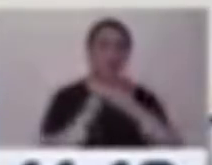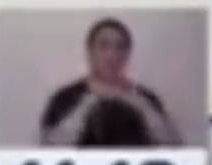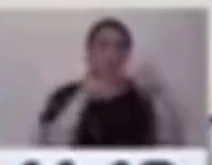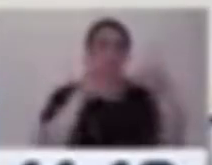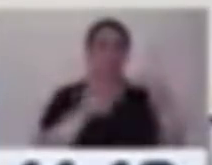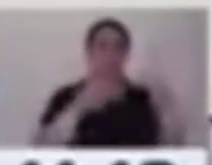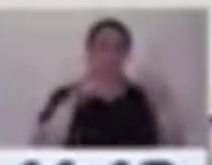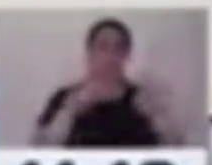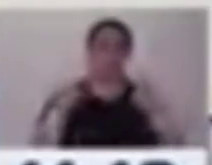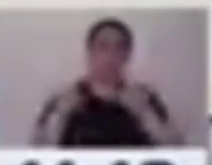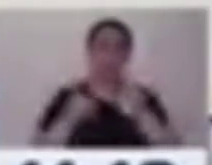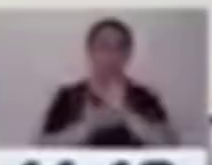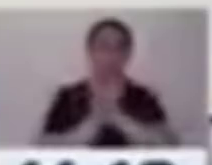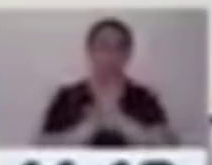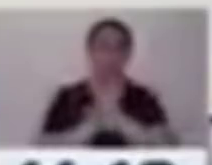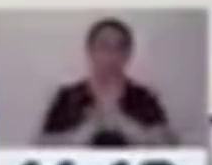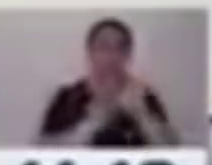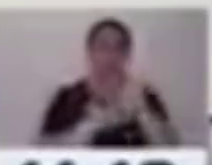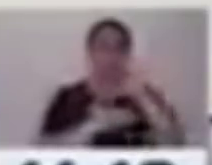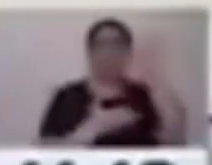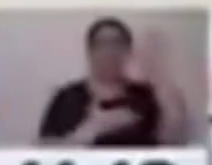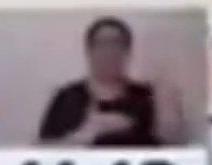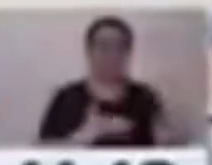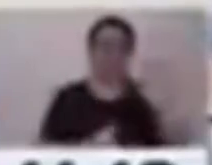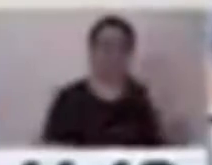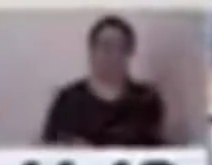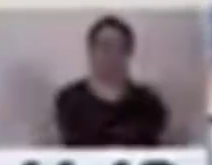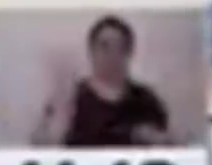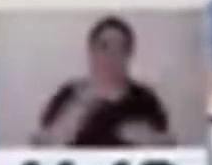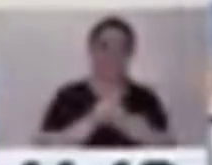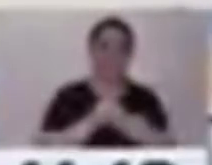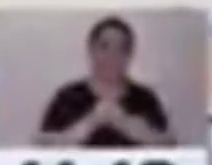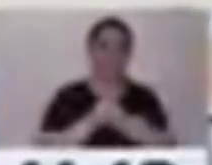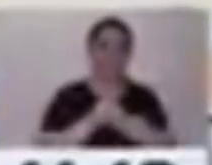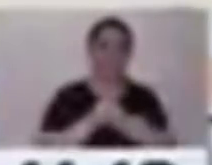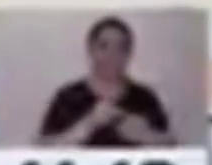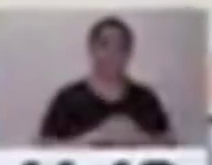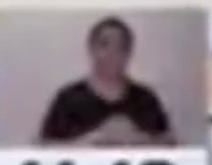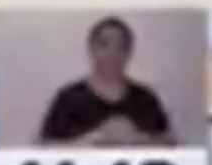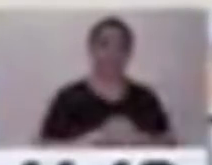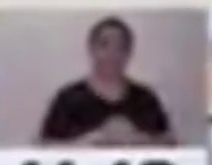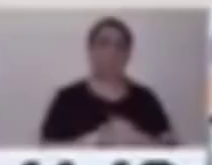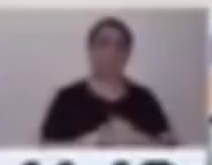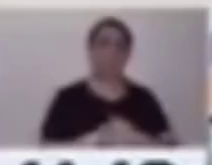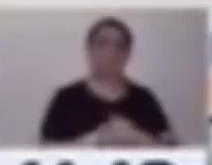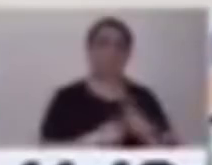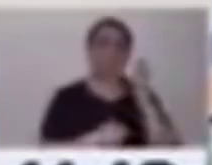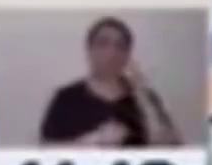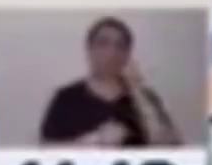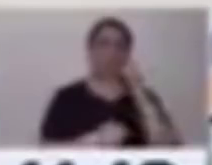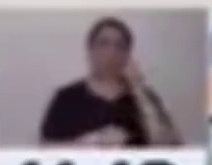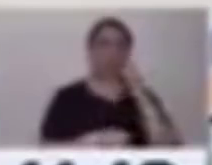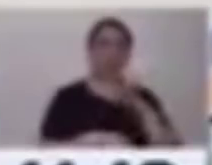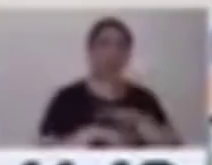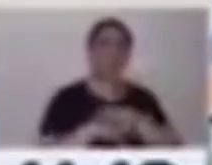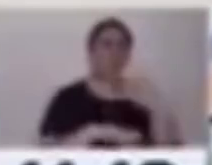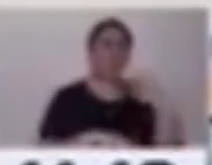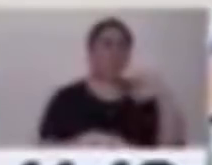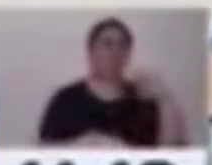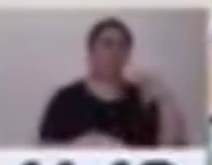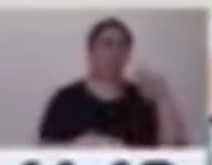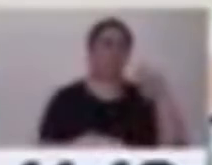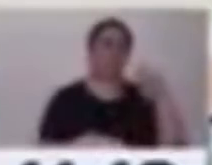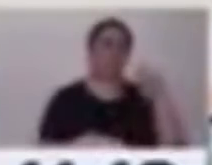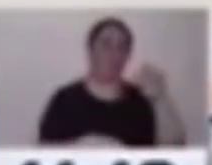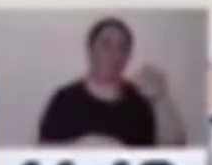simento, yari sa kahoy o mga iba-iba pang kagamitan. Ganon din po kung mayroon siyang koneksyon sa tubig